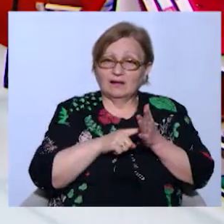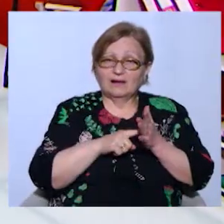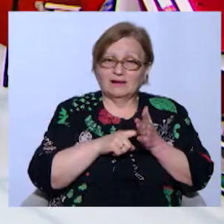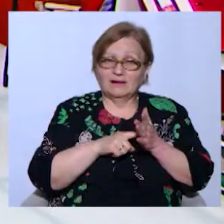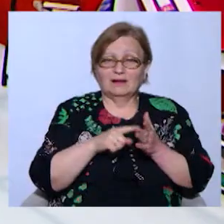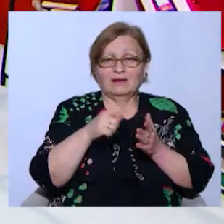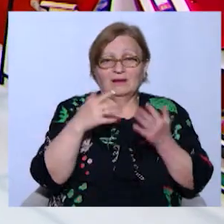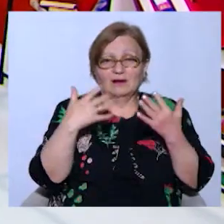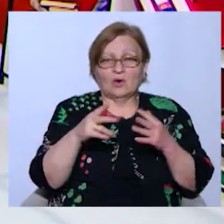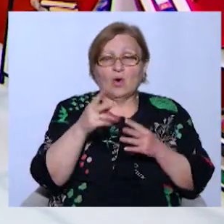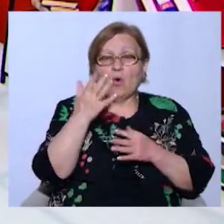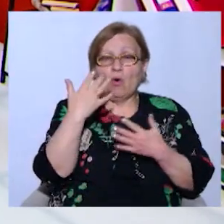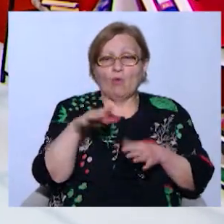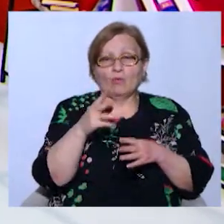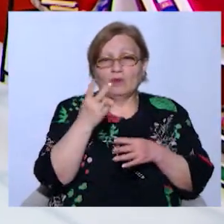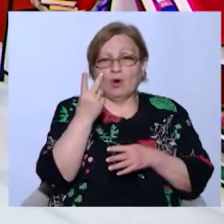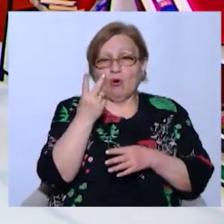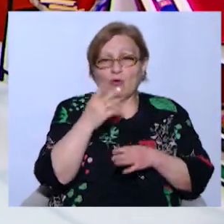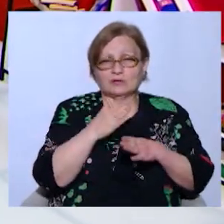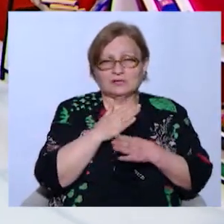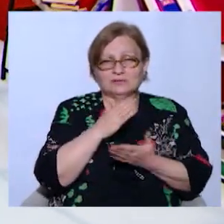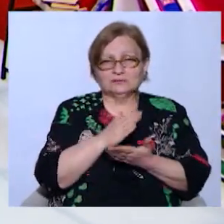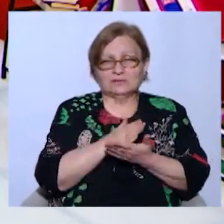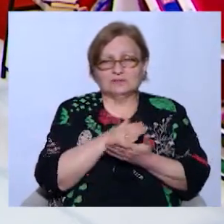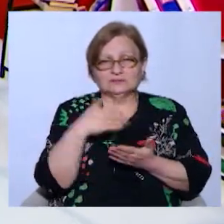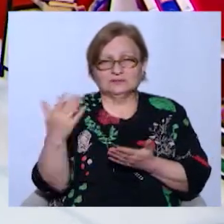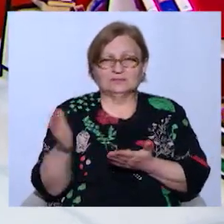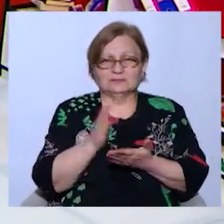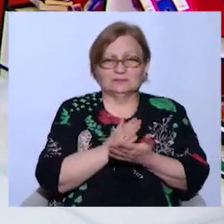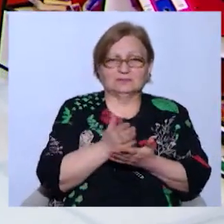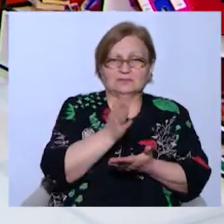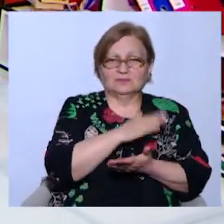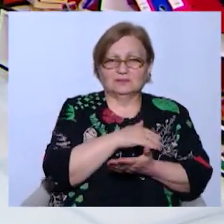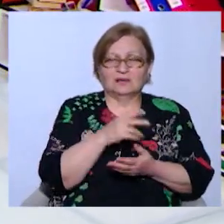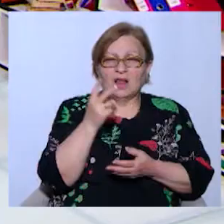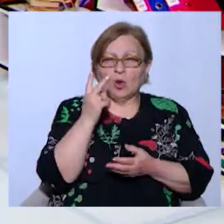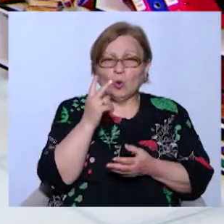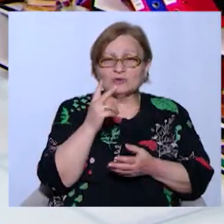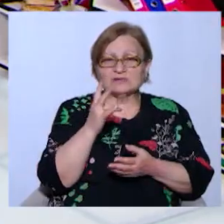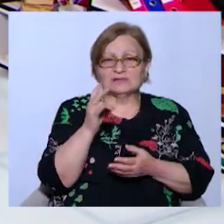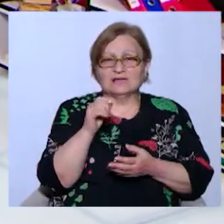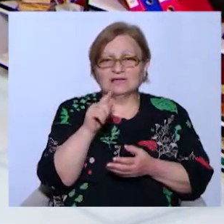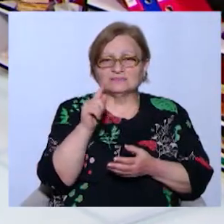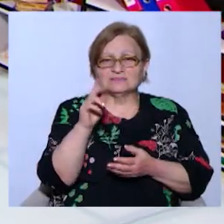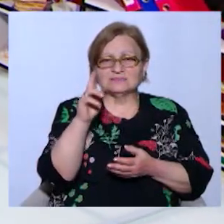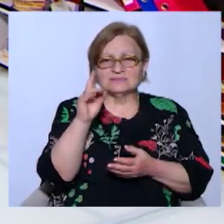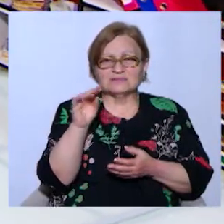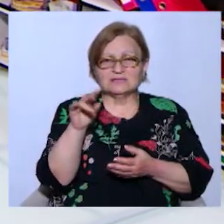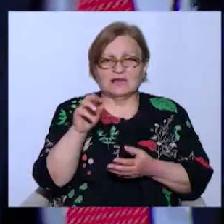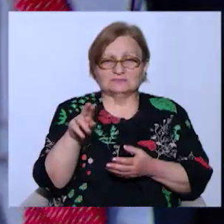წრფე ორ ნაწილად. აქ არის კიდევ შეცდომა ხოლმე ორ ტოლ ნაწილად, არავითარ ტოლ ნაწილად, ორ ნაწილად. მოდი